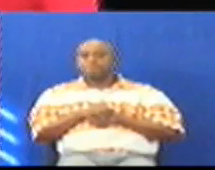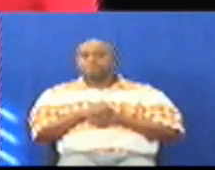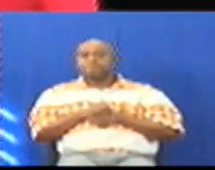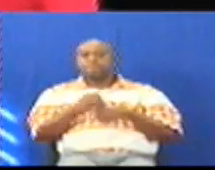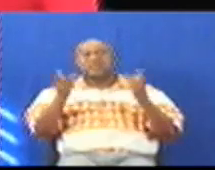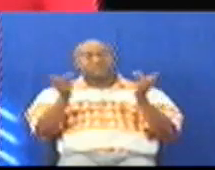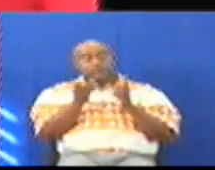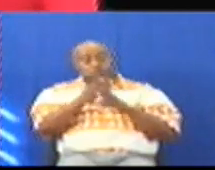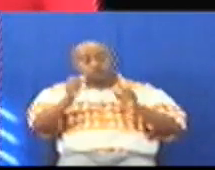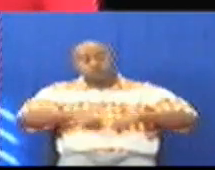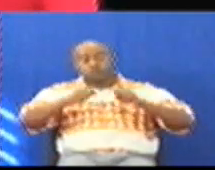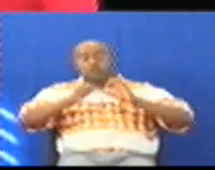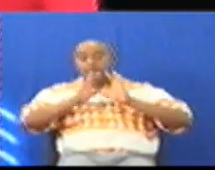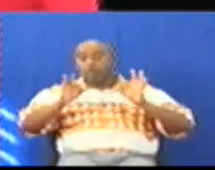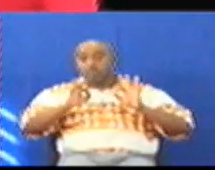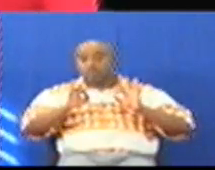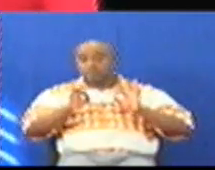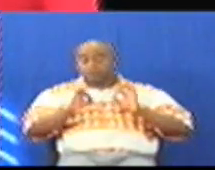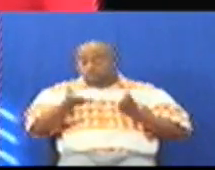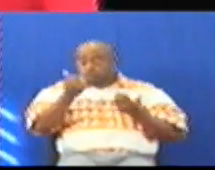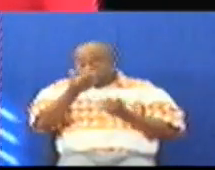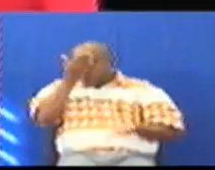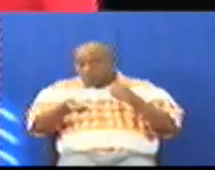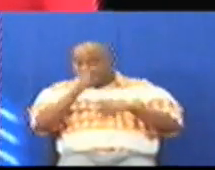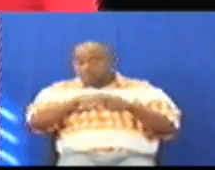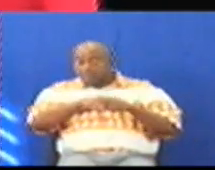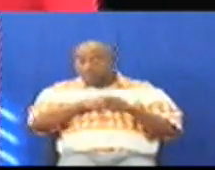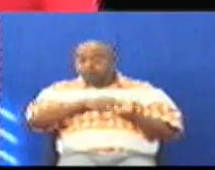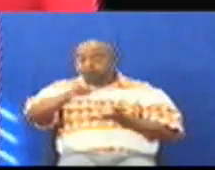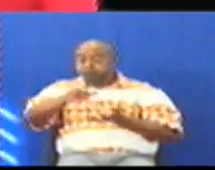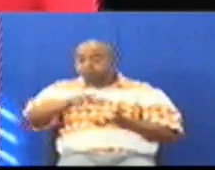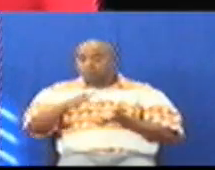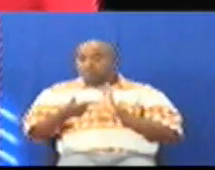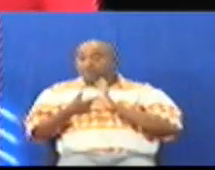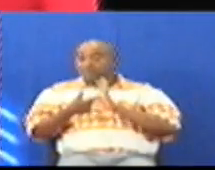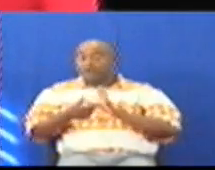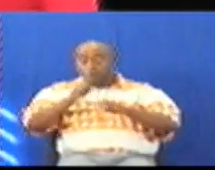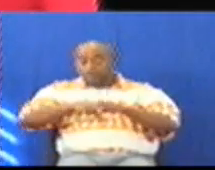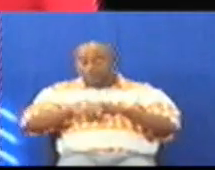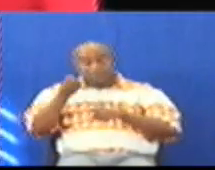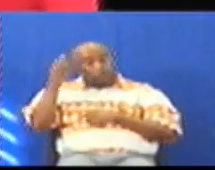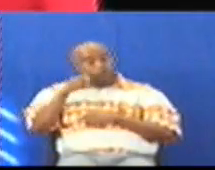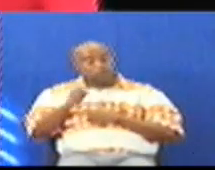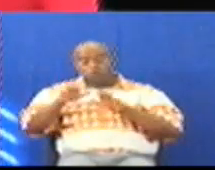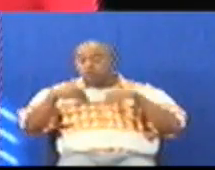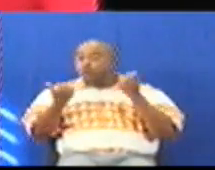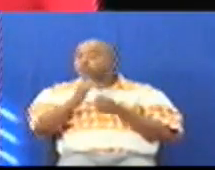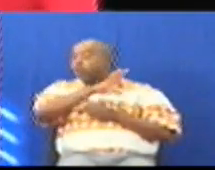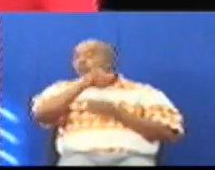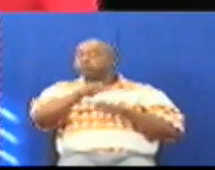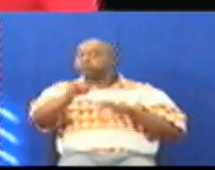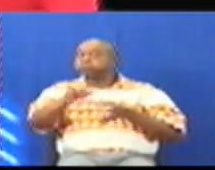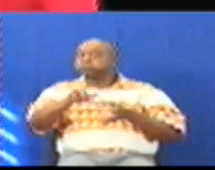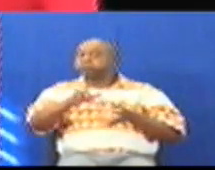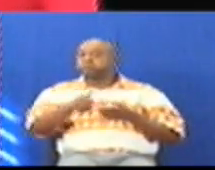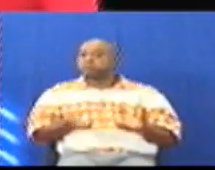good governance inapimwa kipindi cha crisis. Limetokea jambo la pandemic, dunia yote imetikisika, lakini nataka